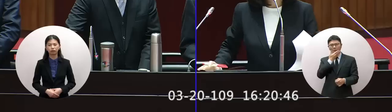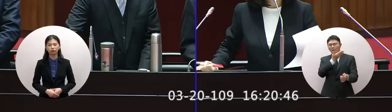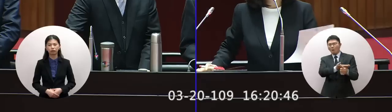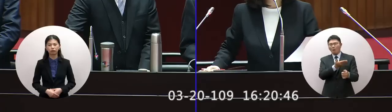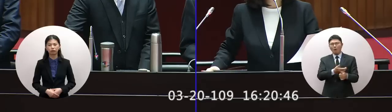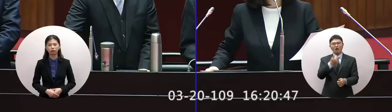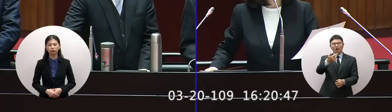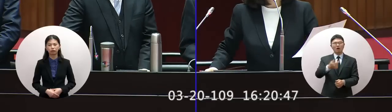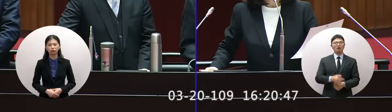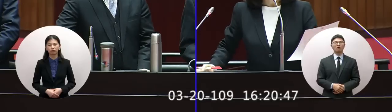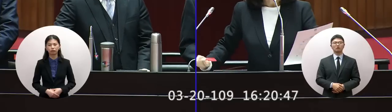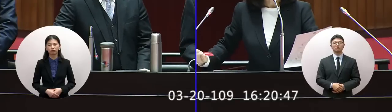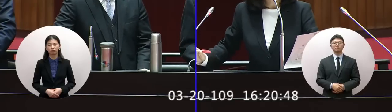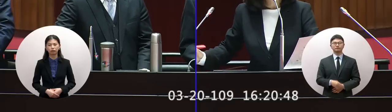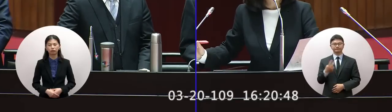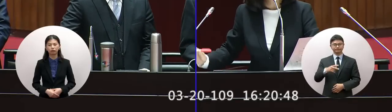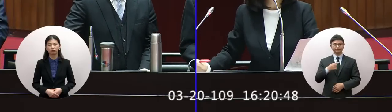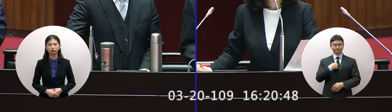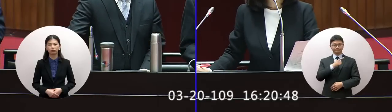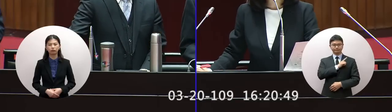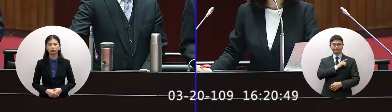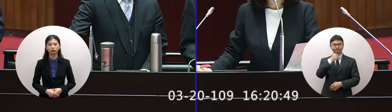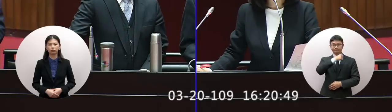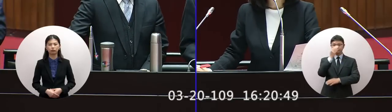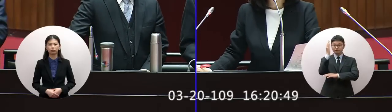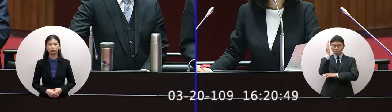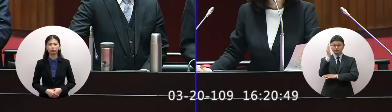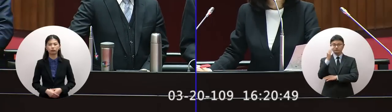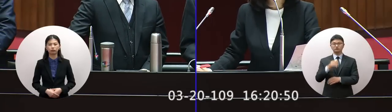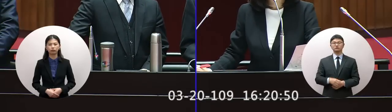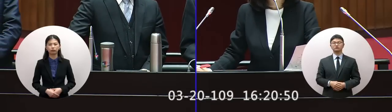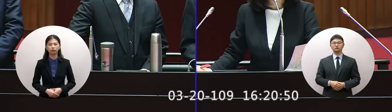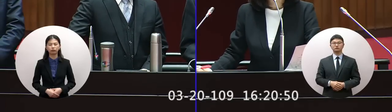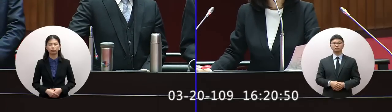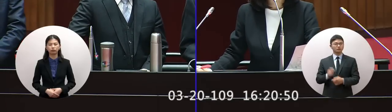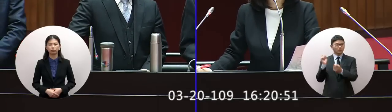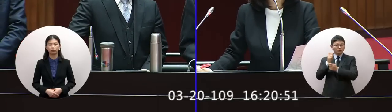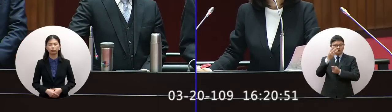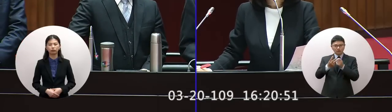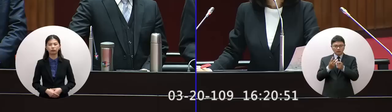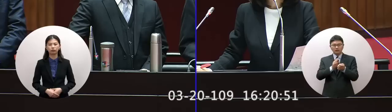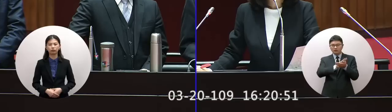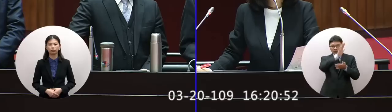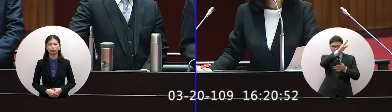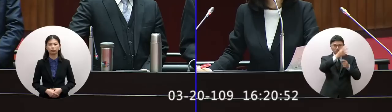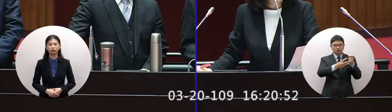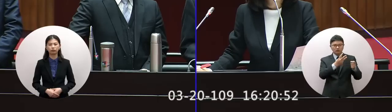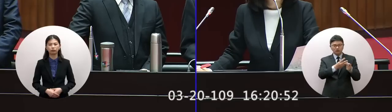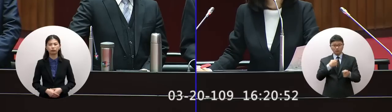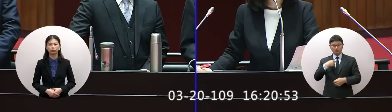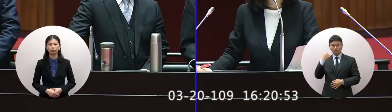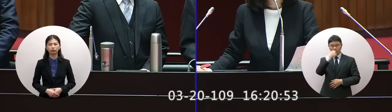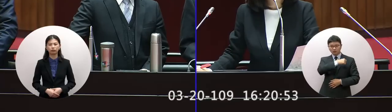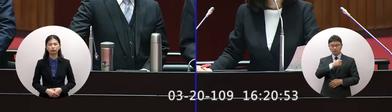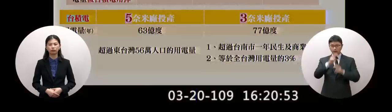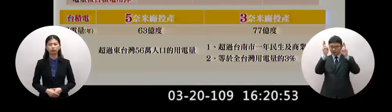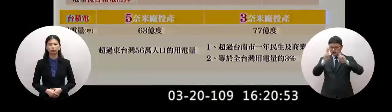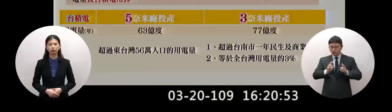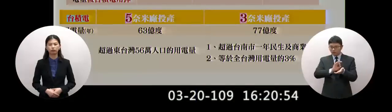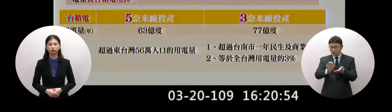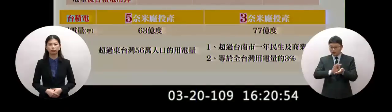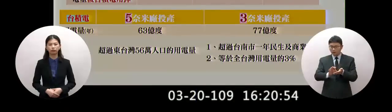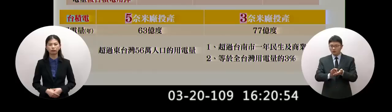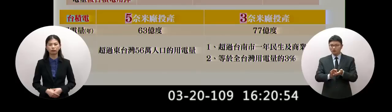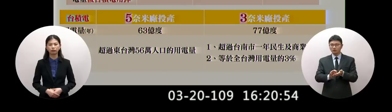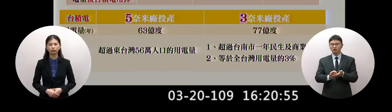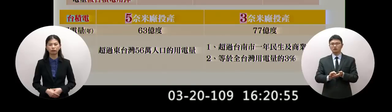看一下我们的政府，为了台积电的用电，近3年跟未来3年，台湾增加的用电几乎